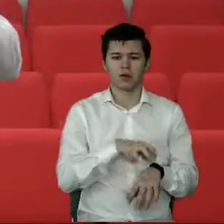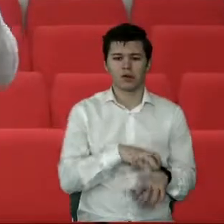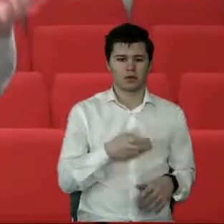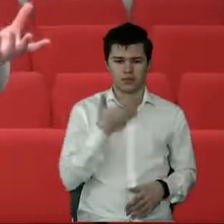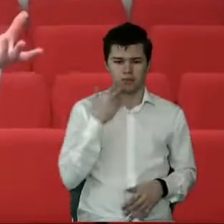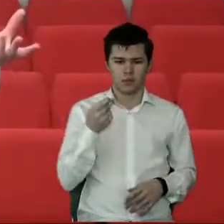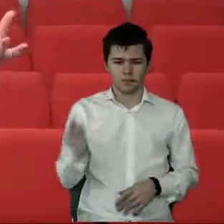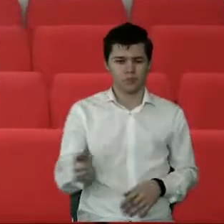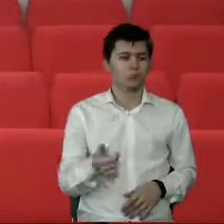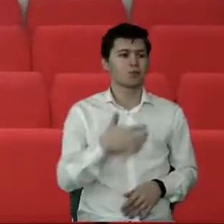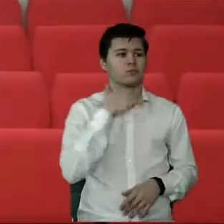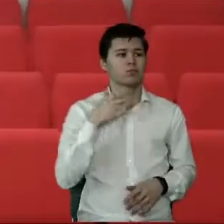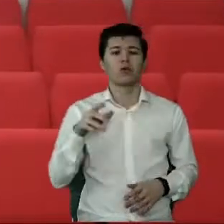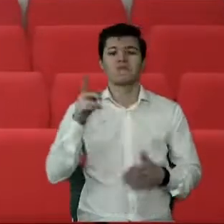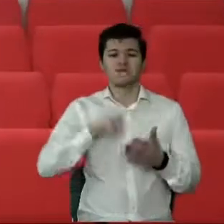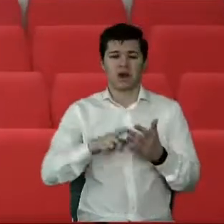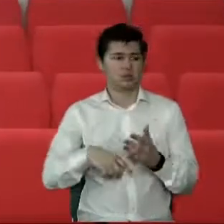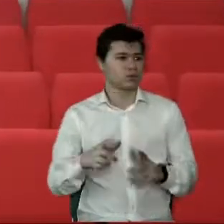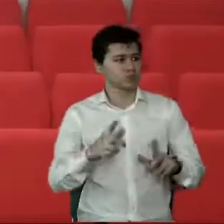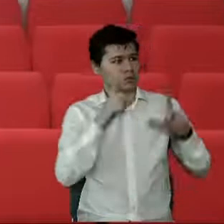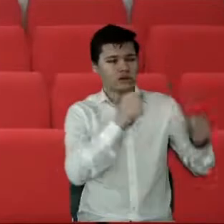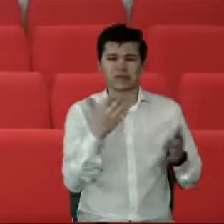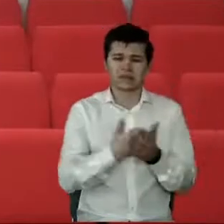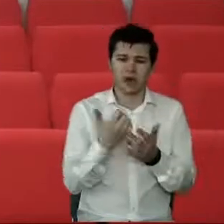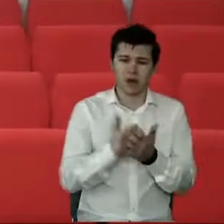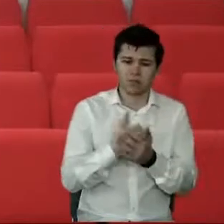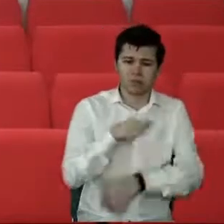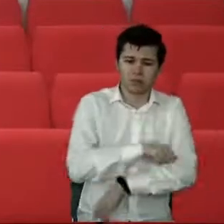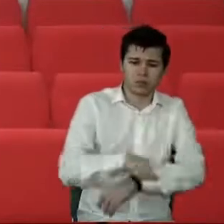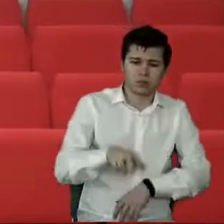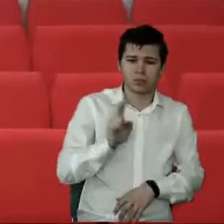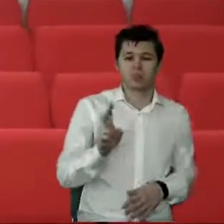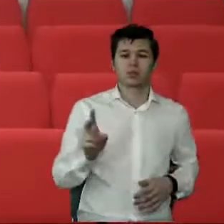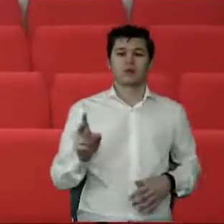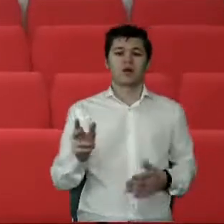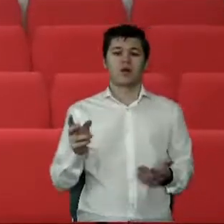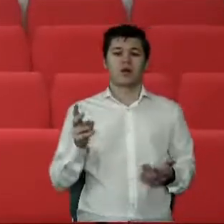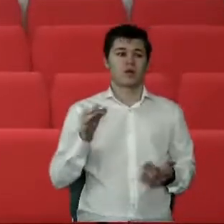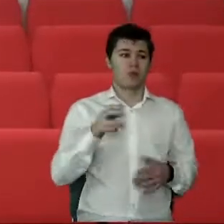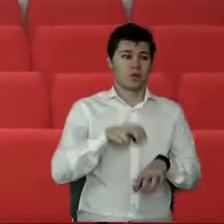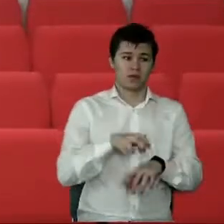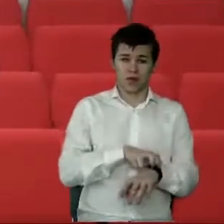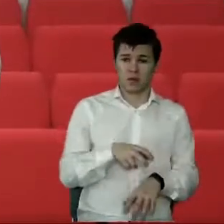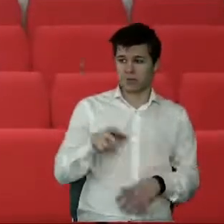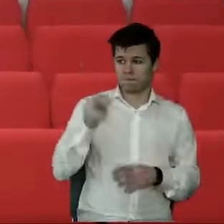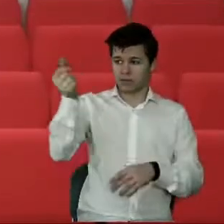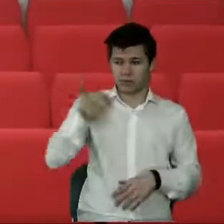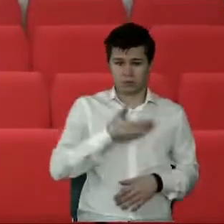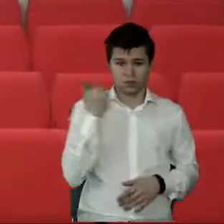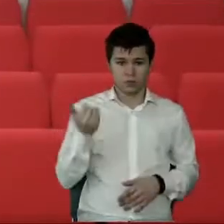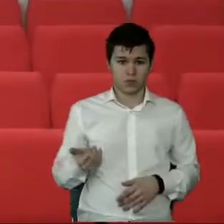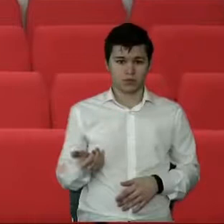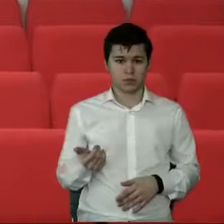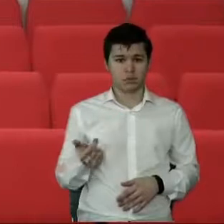Многие уезжают на заработки, многие какие-то организовывают, как-то еще что-то делают. Но даже мысли не приходят заплатить налог. Я вам скажу